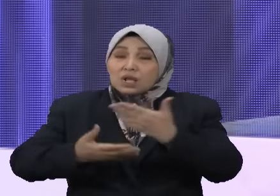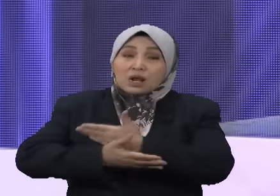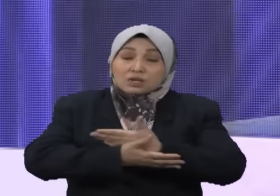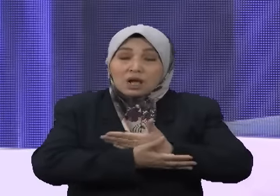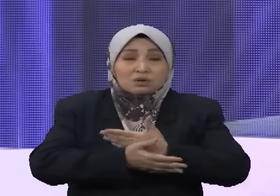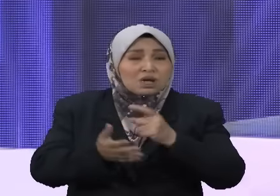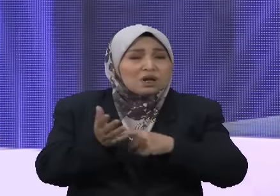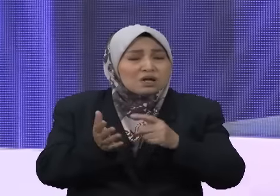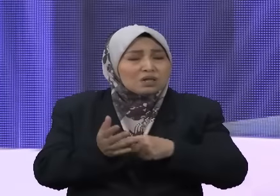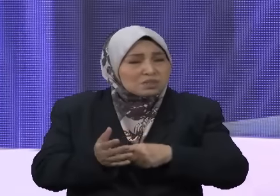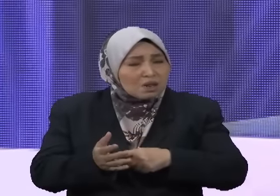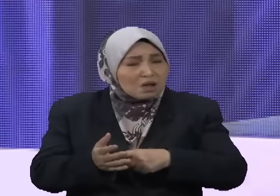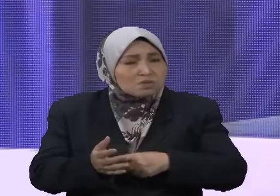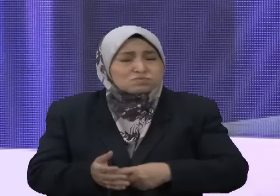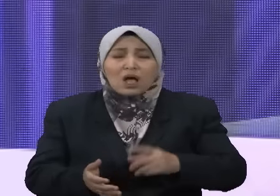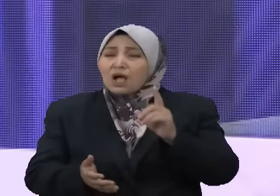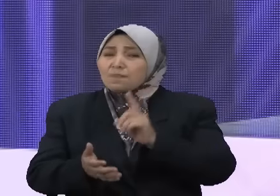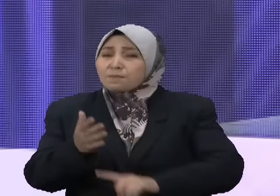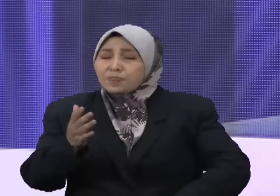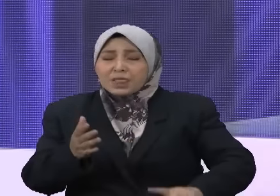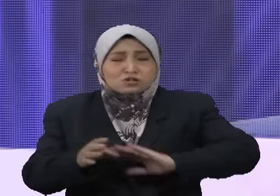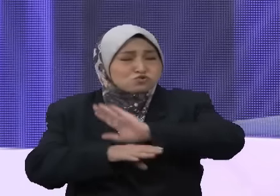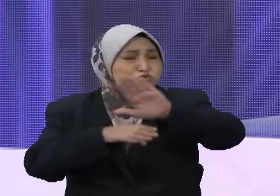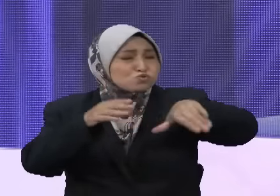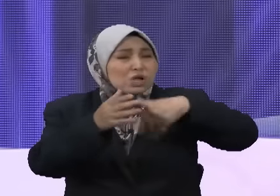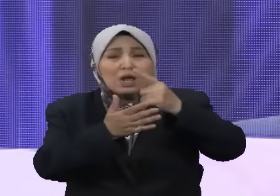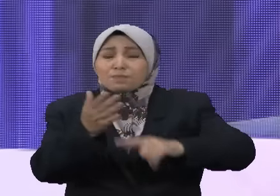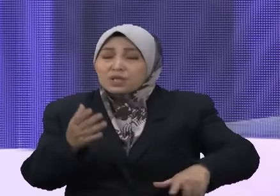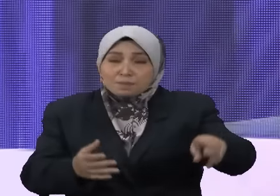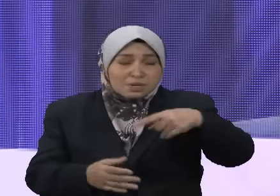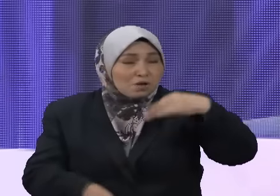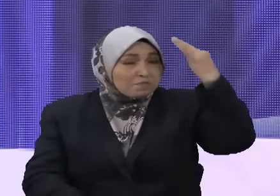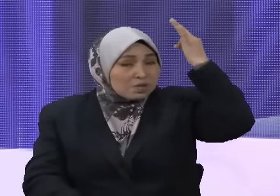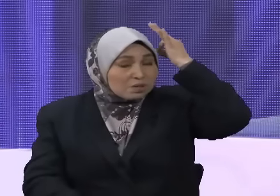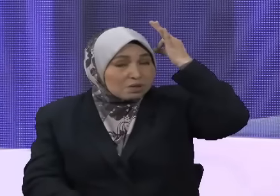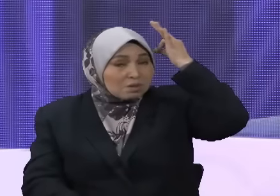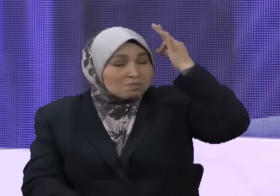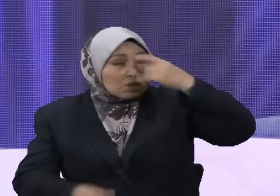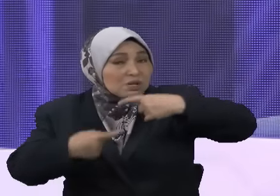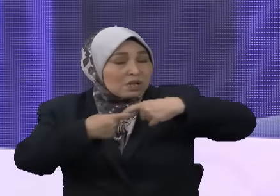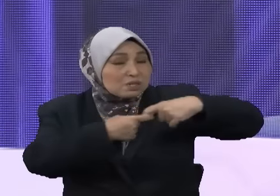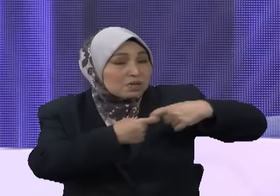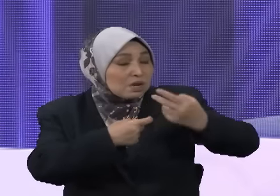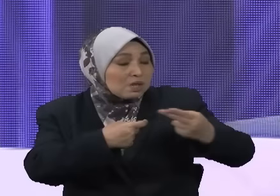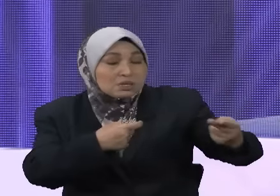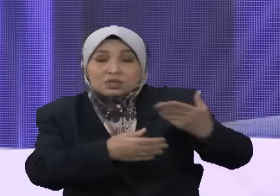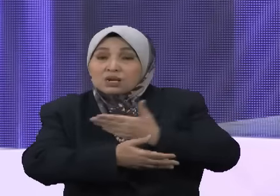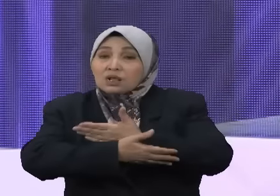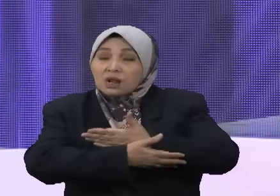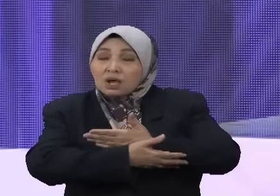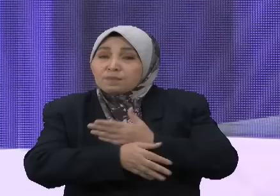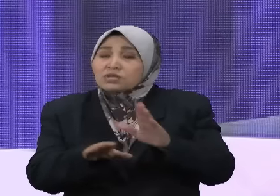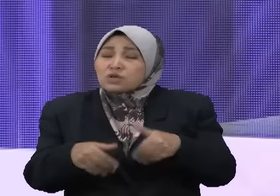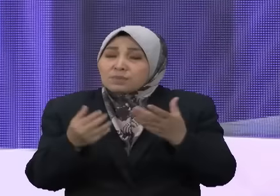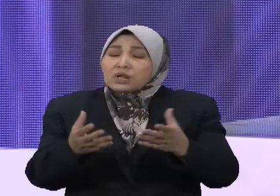kadang-kadang hammuhum apa segala apa yang mereka fikirkan adalah berkait dengan harta dan anak-anak mereka macam